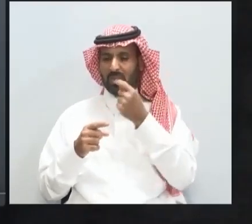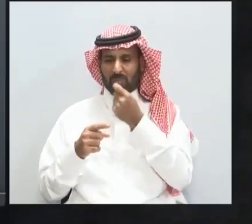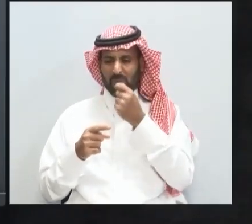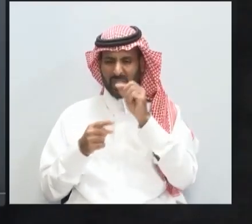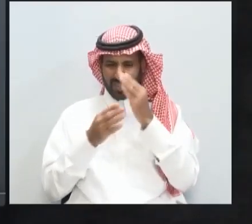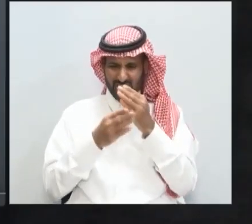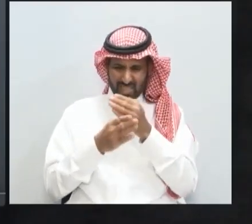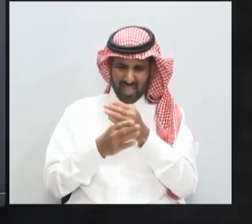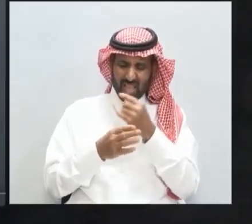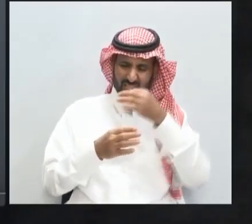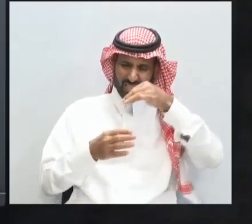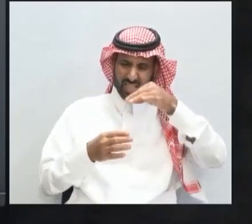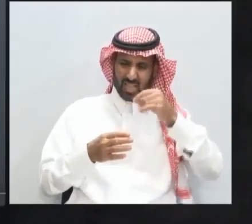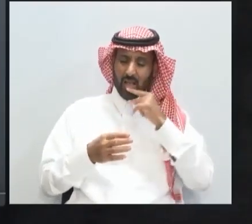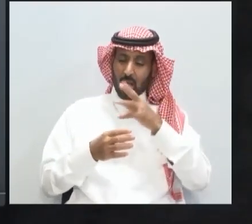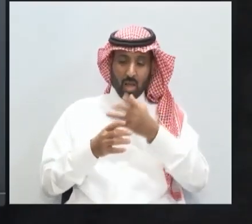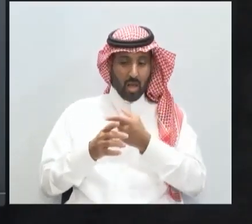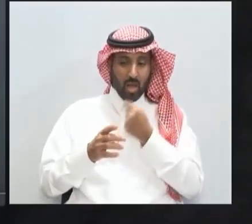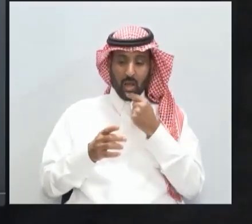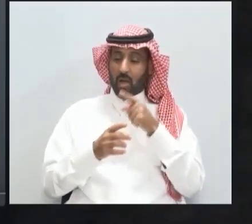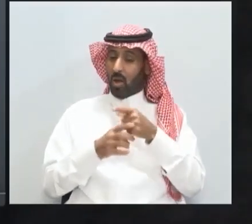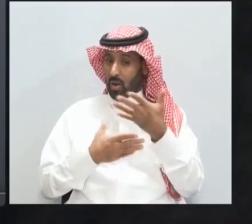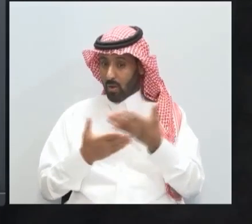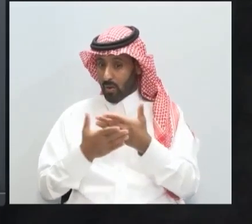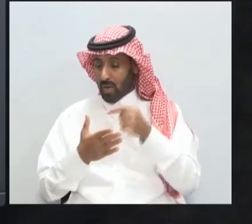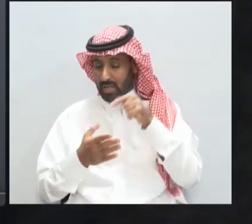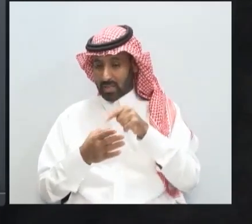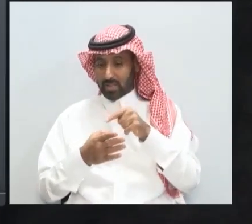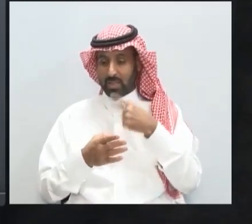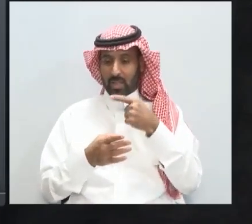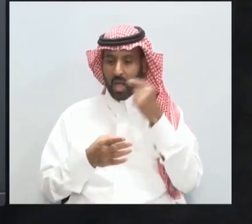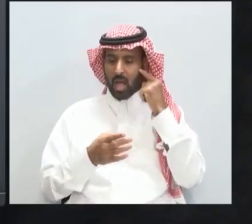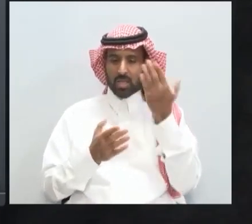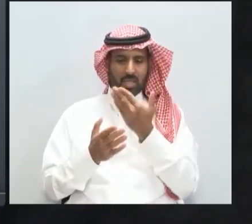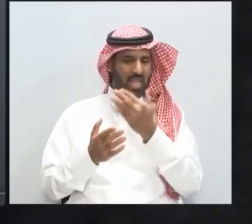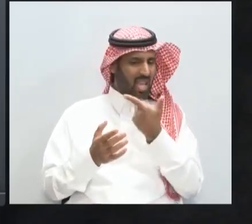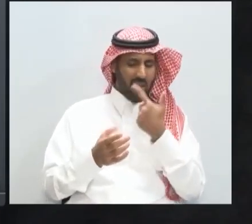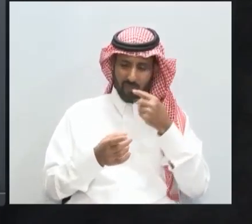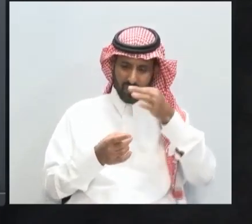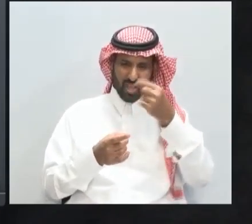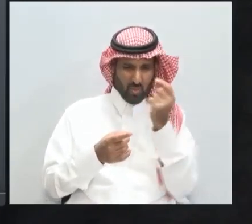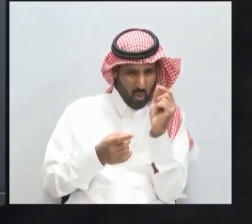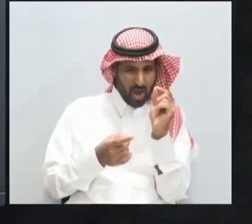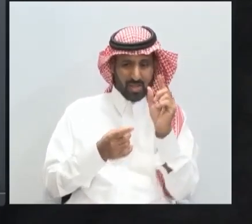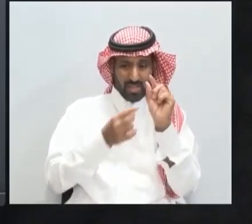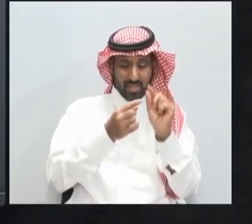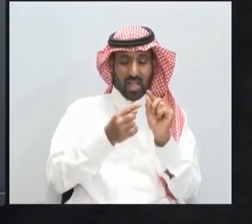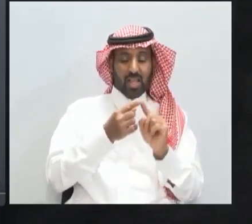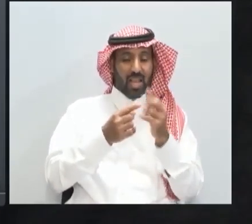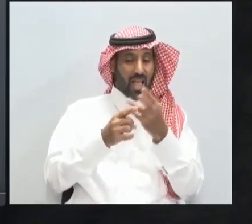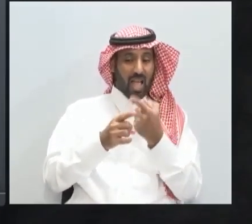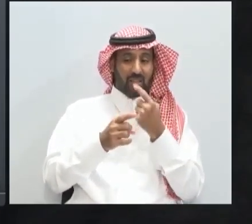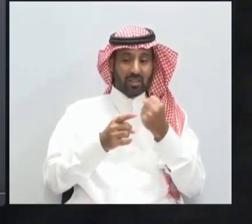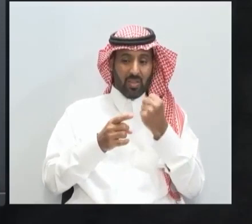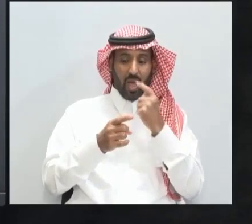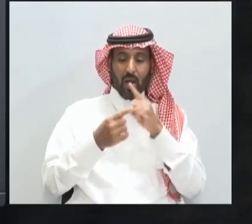سكر واحد جميع النواتج تكلمنا عنها جميع العمليات التي حدثت كنا ندرس تحلل جزيء واحد كان ناتج الطاقه اثنين من الاي